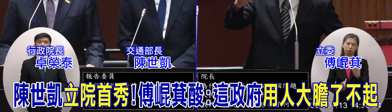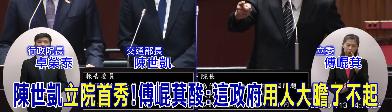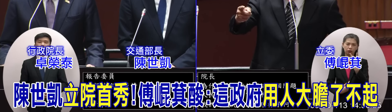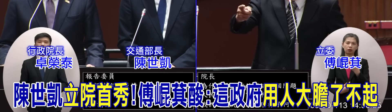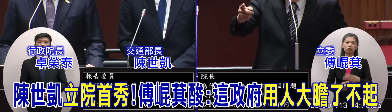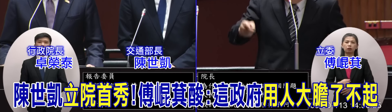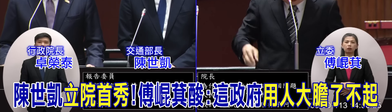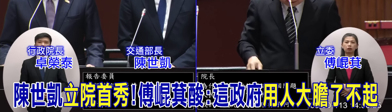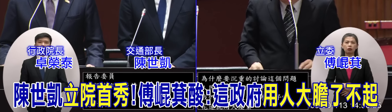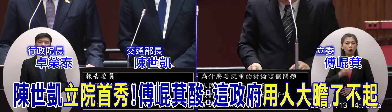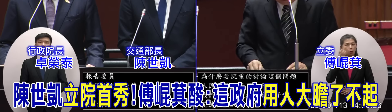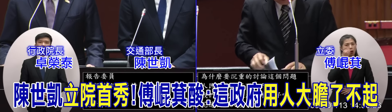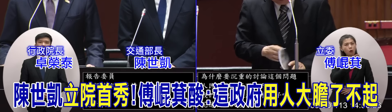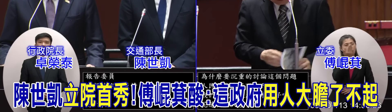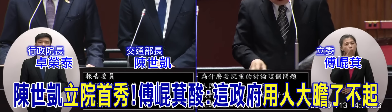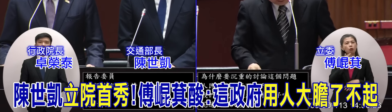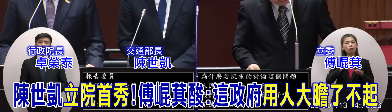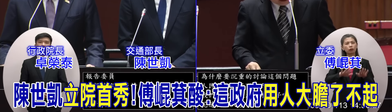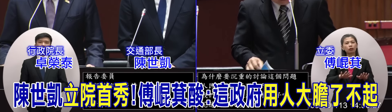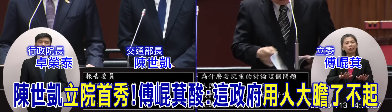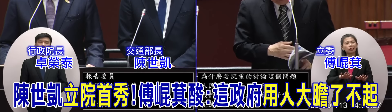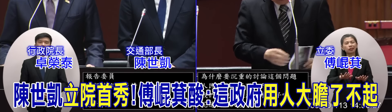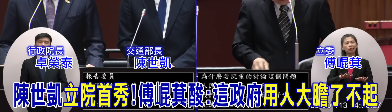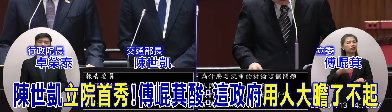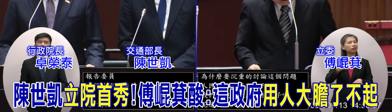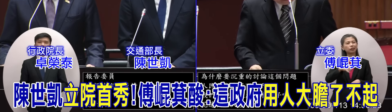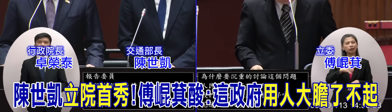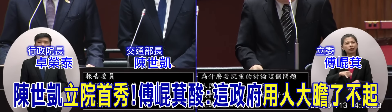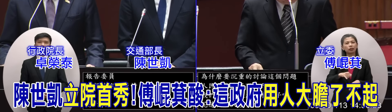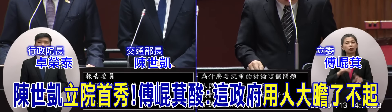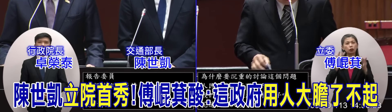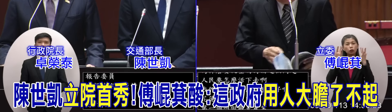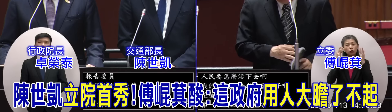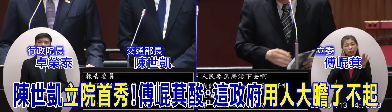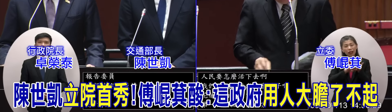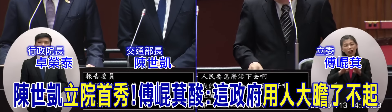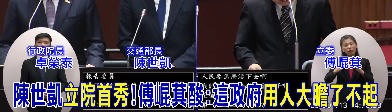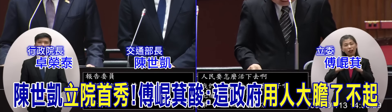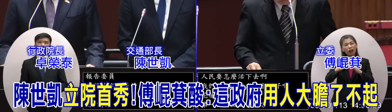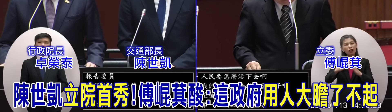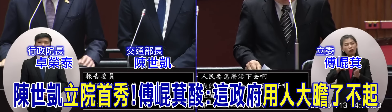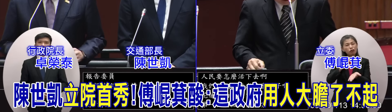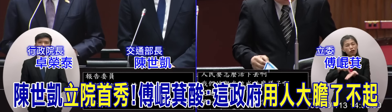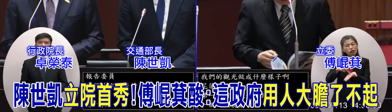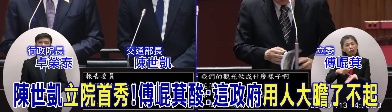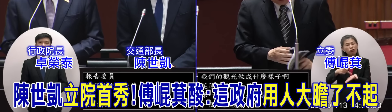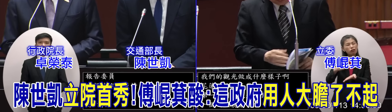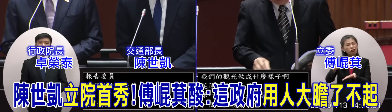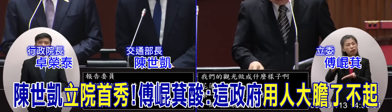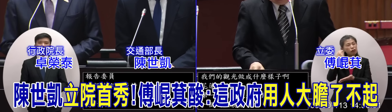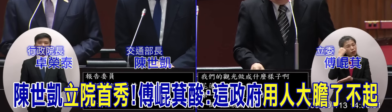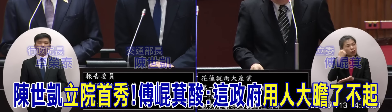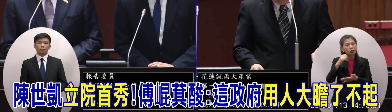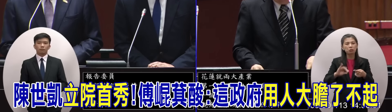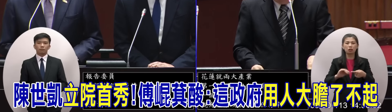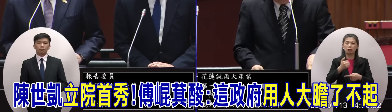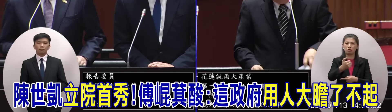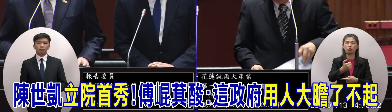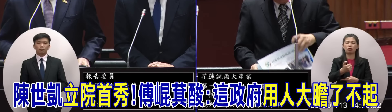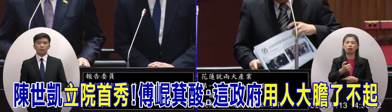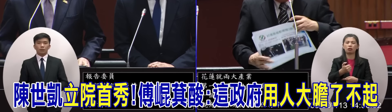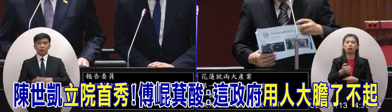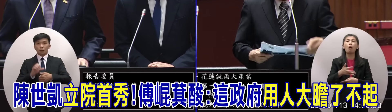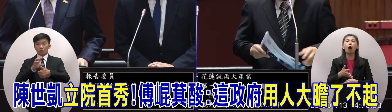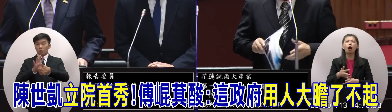观光产业现在我们住房率暑假5%，啊，因为路又断了。 包委